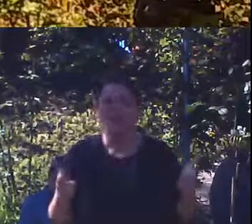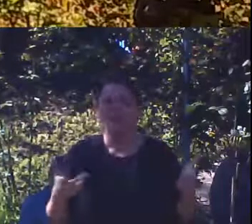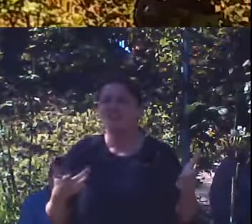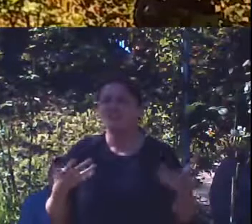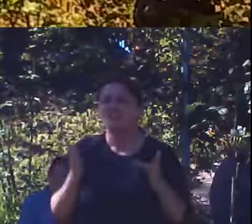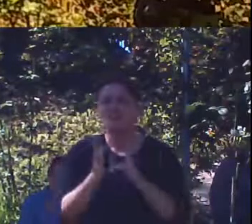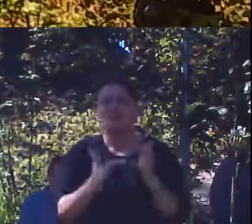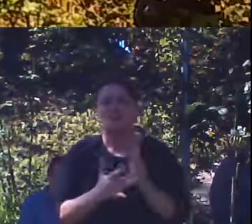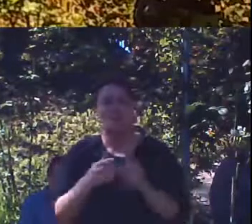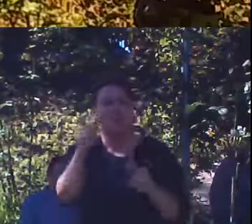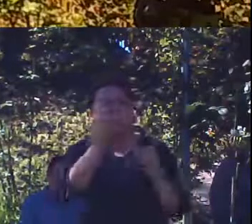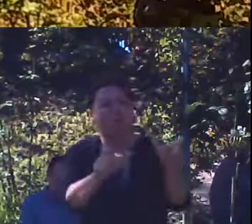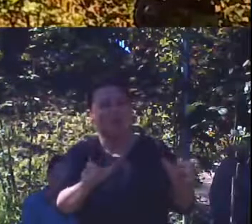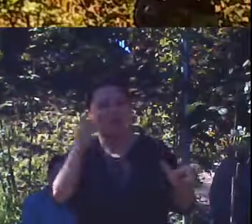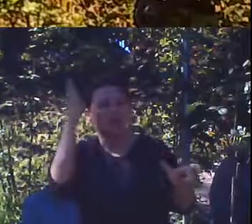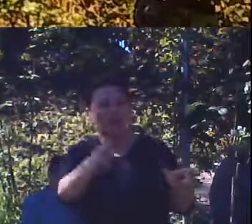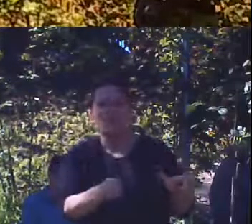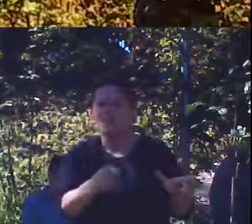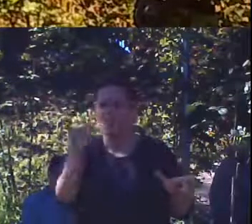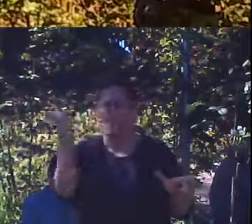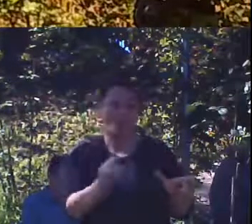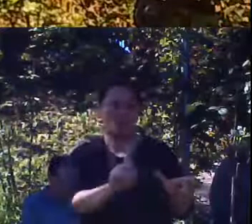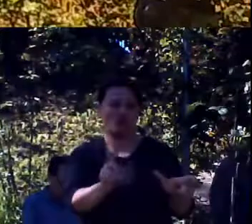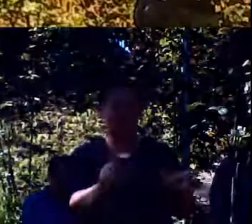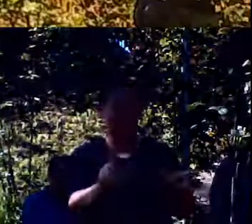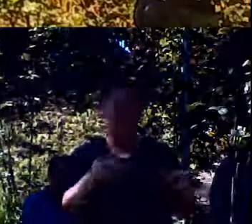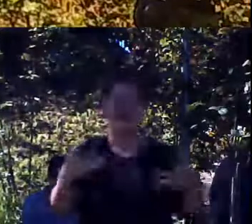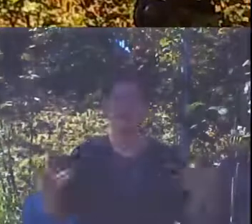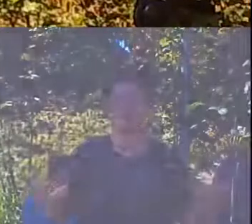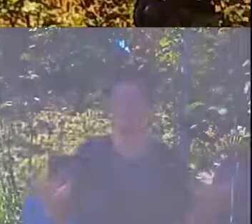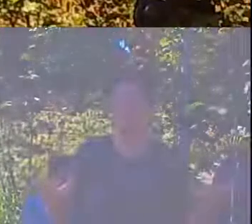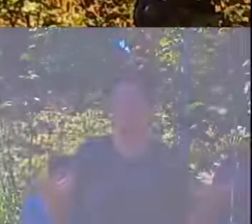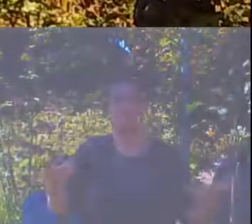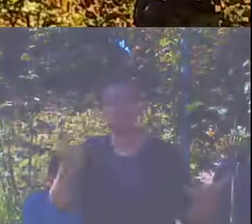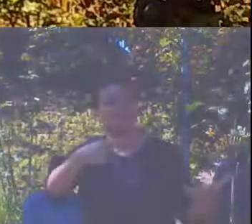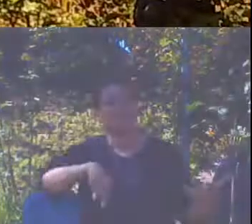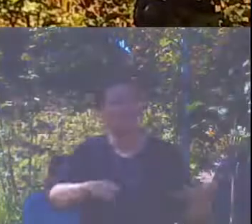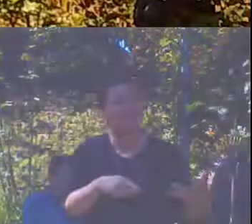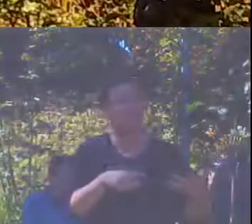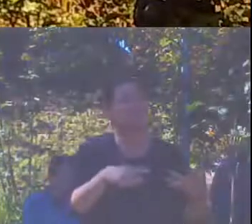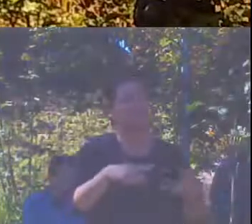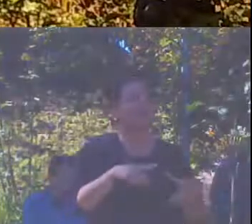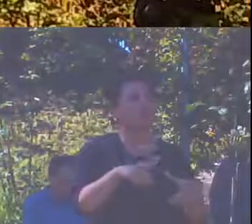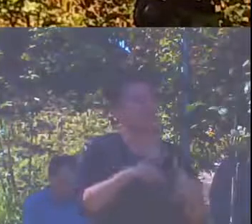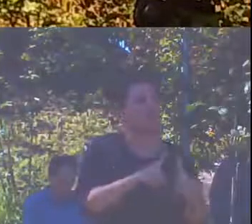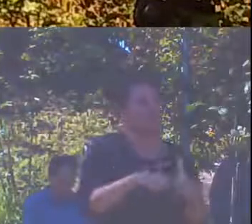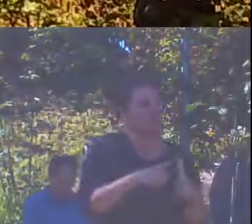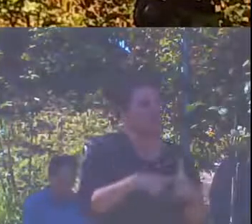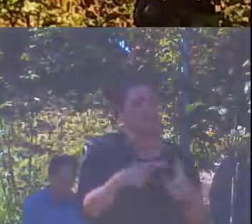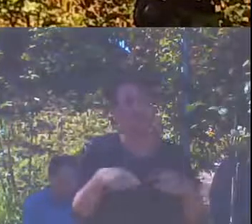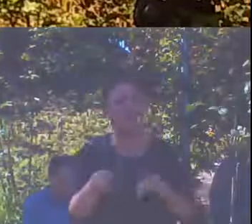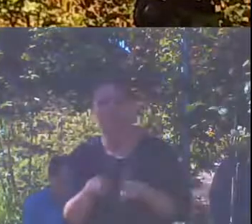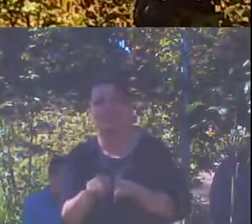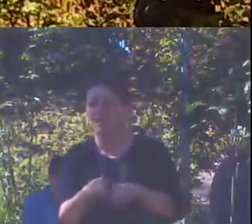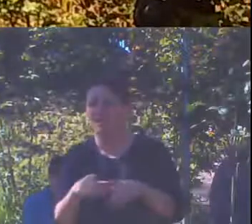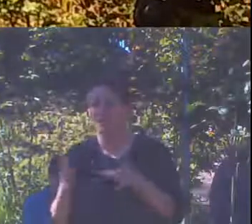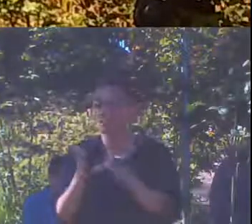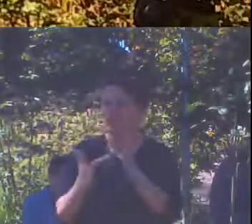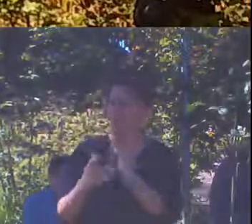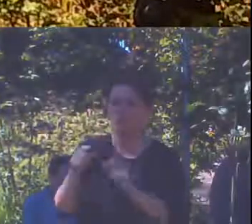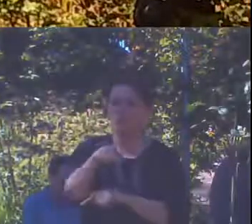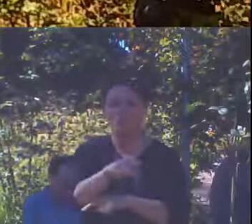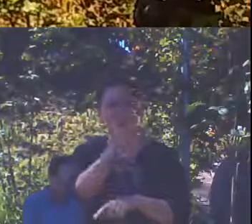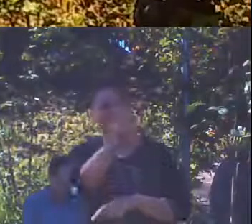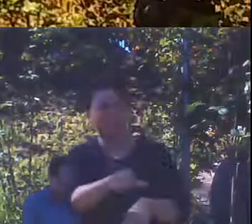condannare l'uomo ecco se vogliamo allora essere uomini e donne come gesù dobbiamo guardare a questo mondo